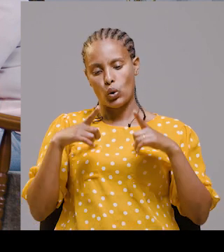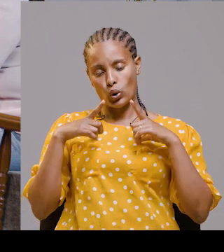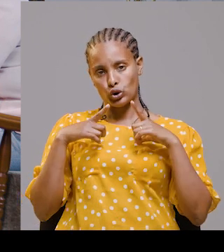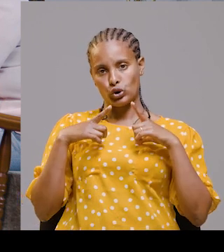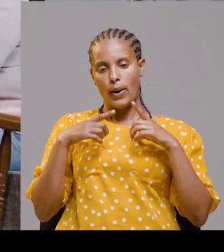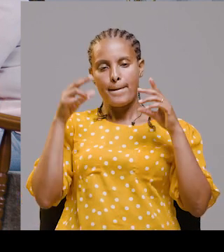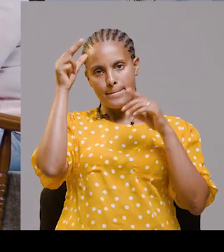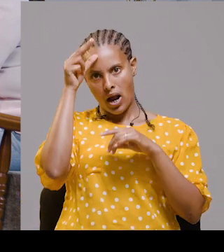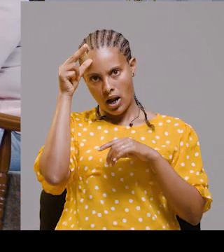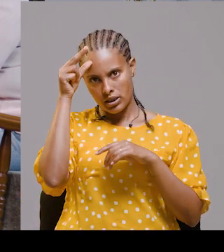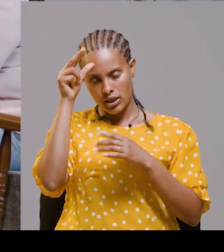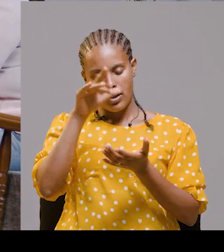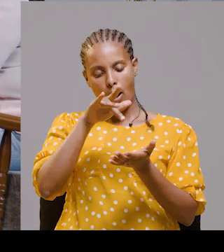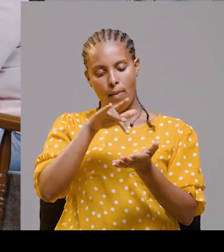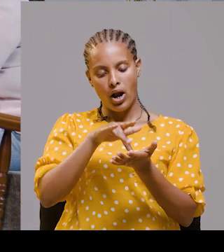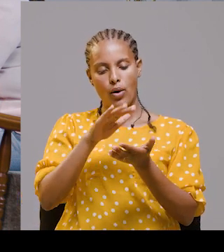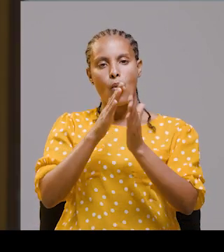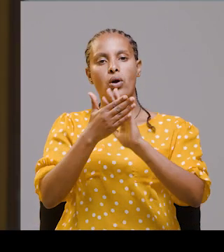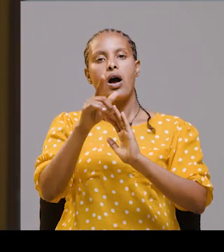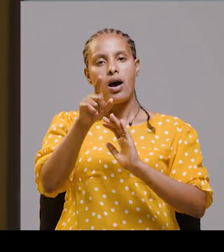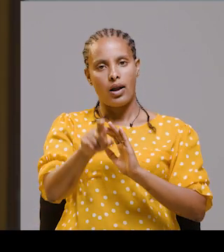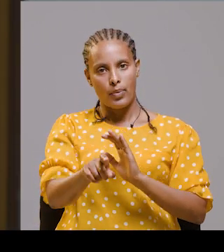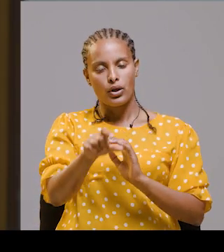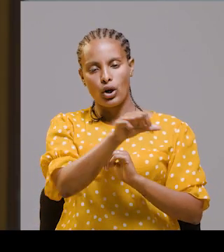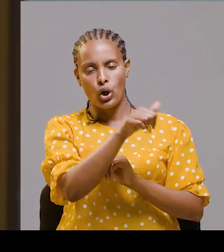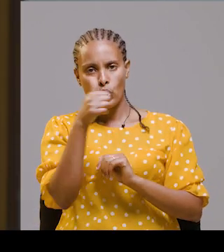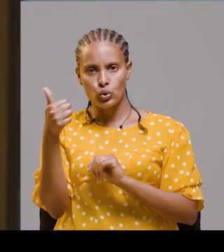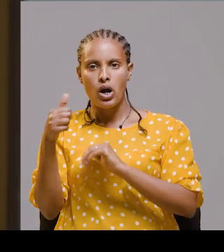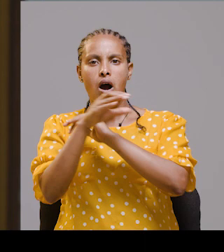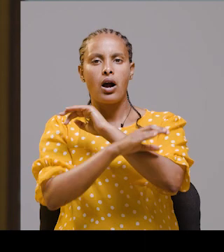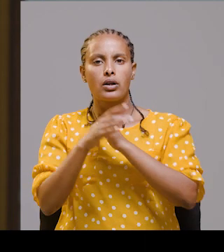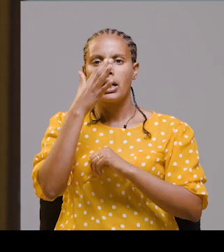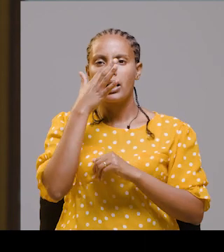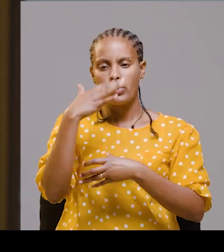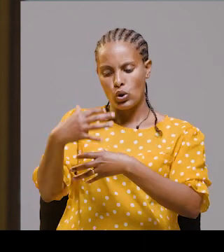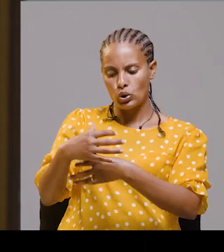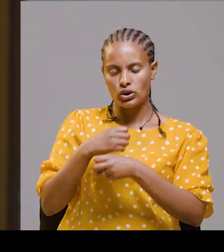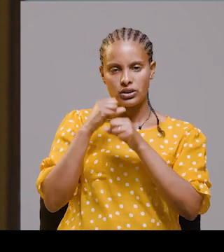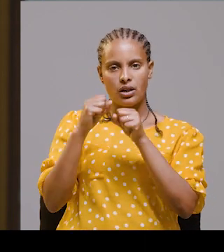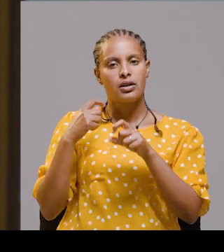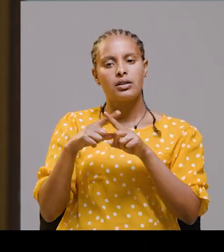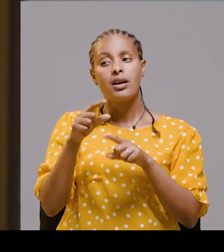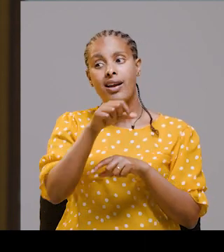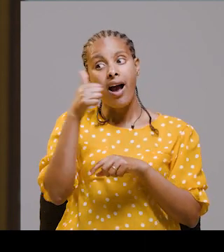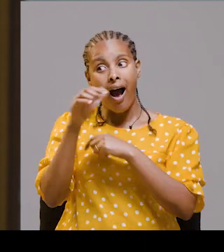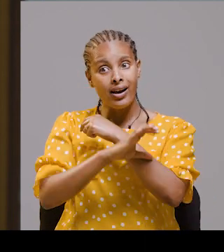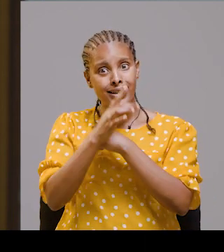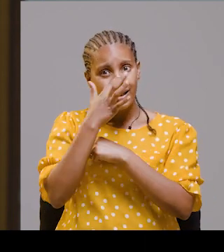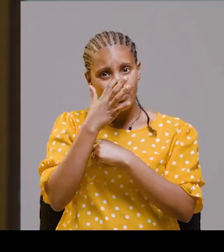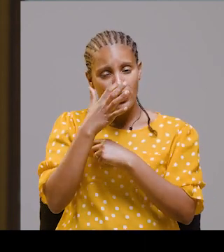አኗኗራችንን ባህላችንን ያማከለ መሆን አለበት። ከሌሎች አገሮች ልምድ ልንወስድ እንችላለን፣ ግን የነዛን አገሮች